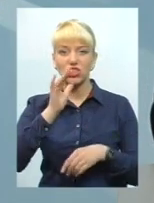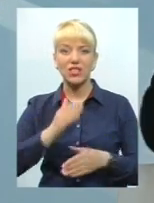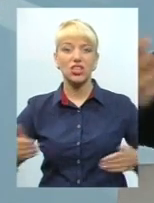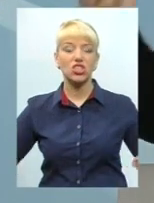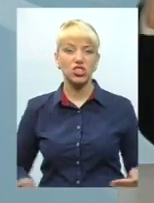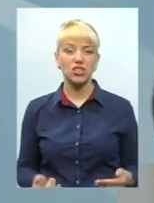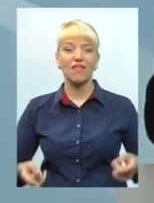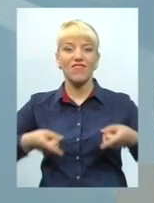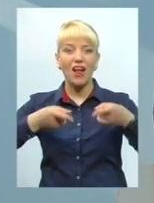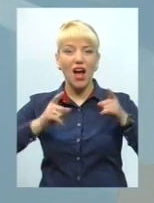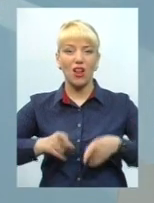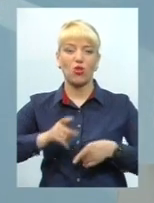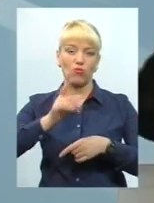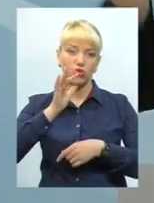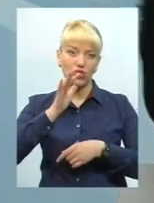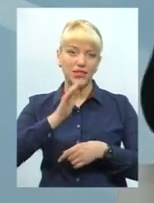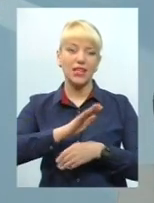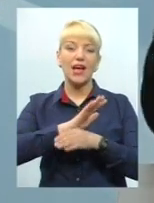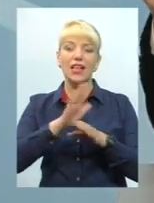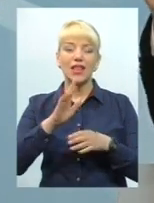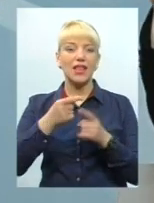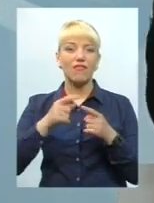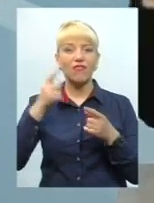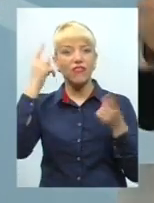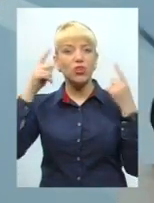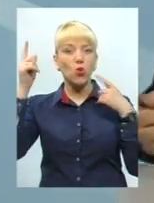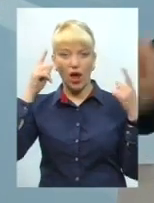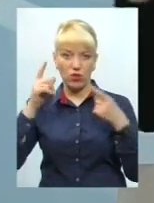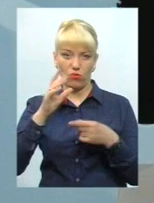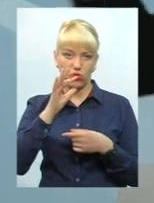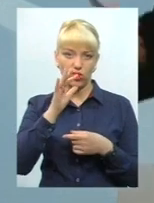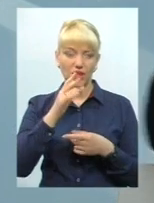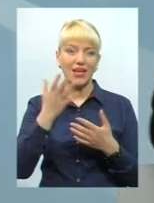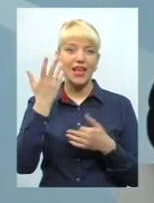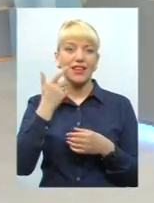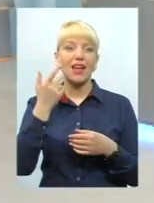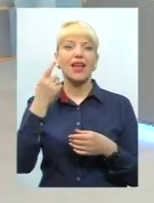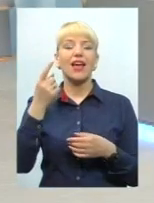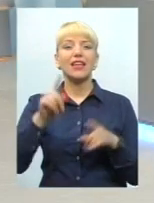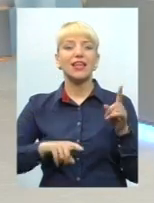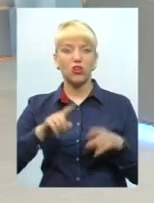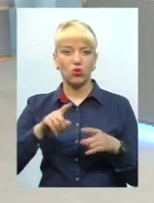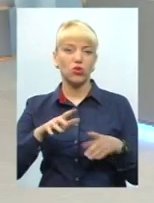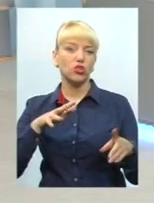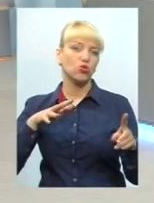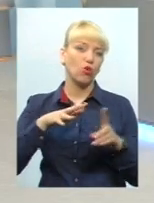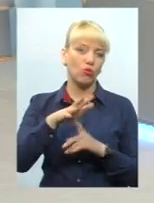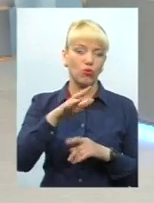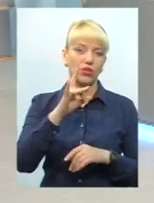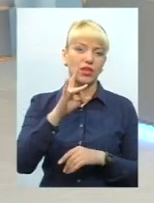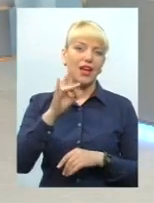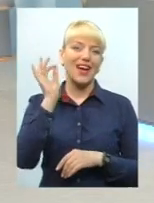реальному часі, а не в віртуальному часі, де інколи ще й до сьогодні штурмують Рейхстаги, значить, вбивають